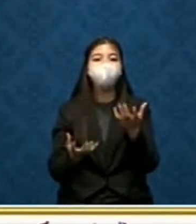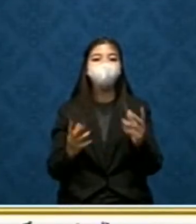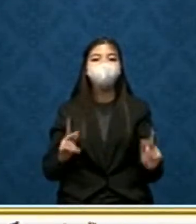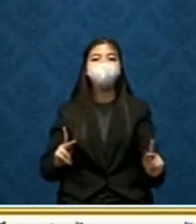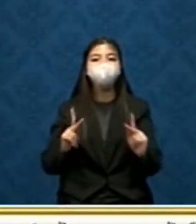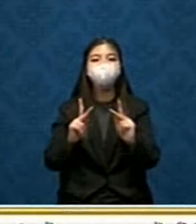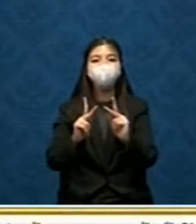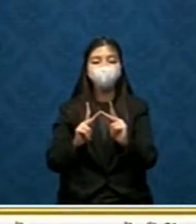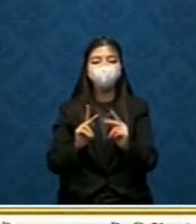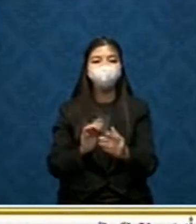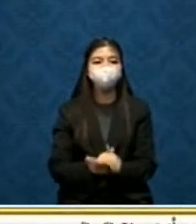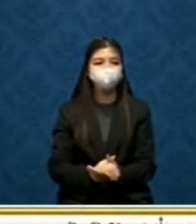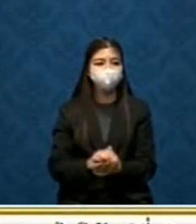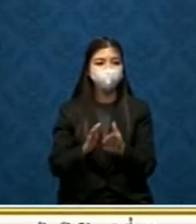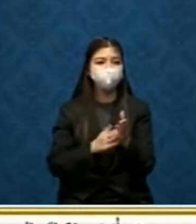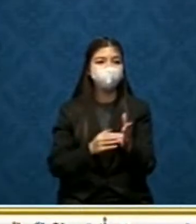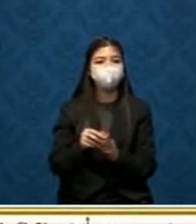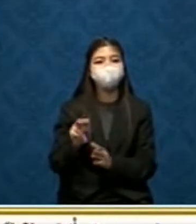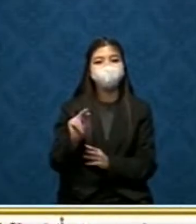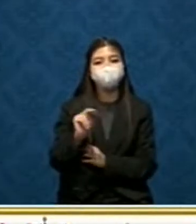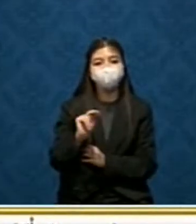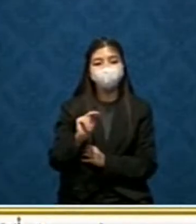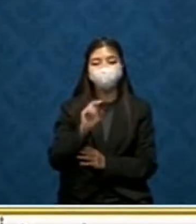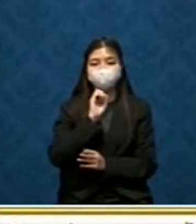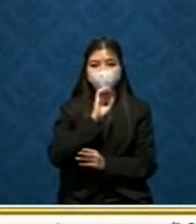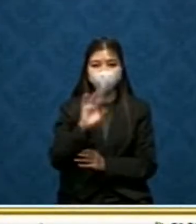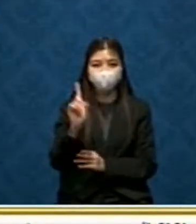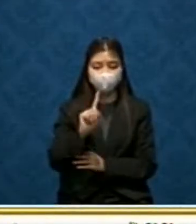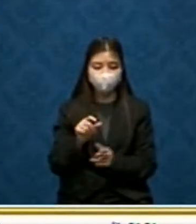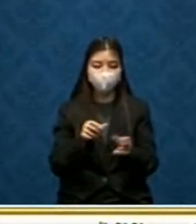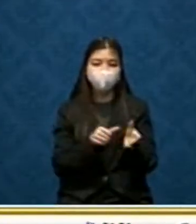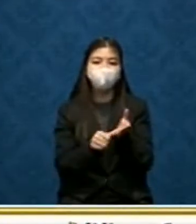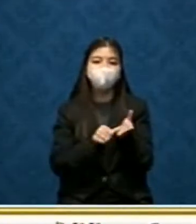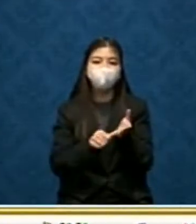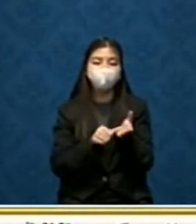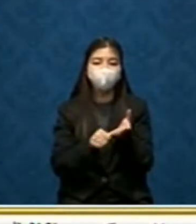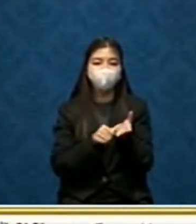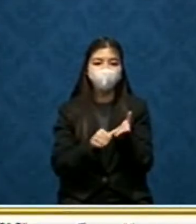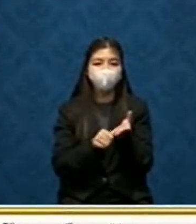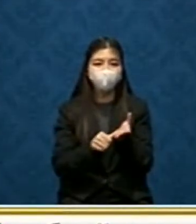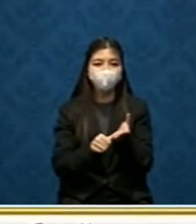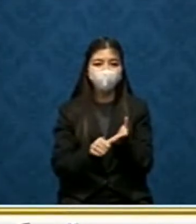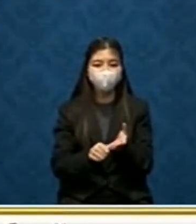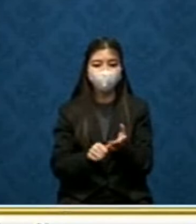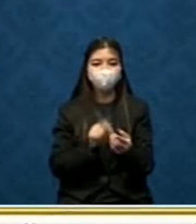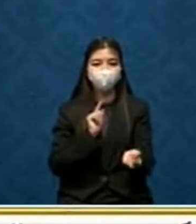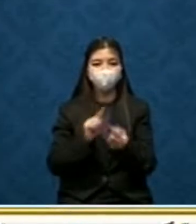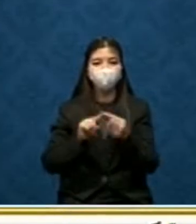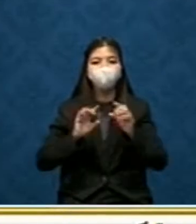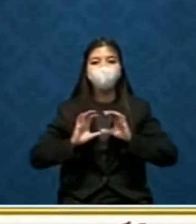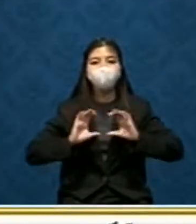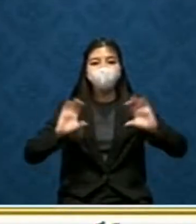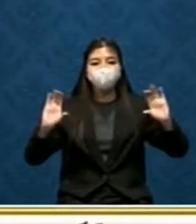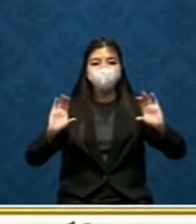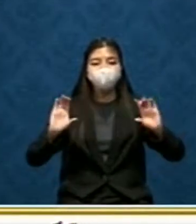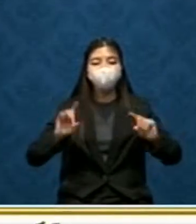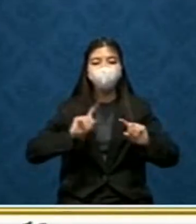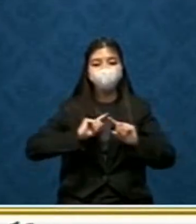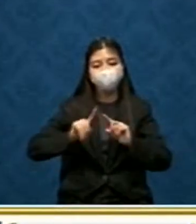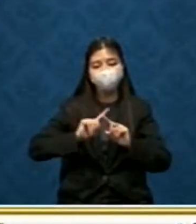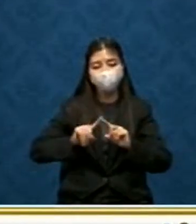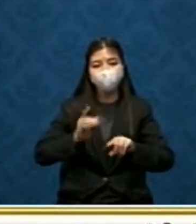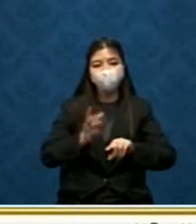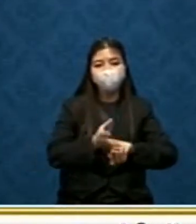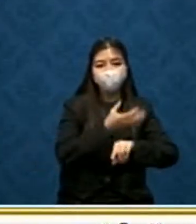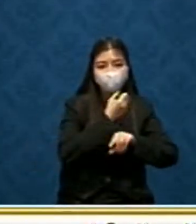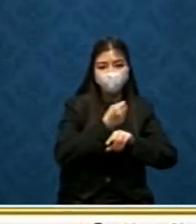นโยบายหักสีน้เงนนาโบายบองบอกว่าแก่ไขประหทุจลิและประผชมิชอบใวราชการทั้งฝ่ายการเมืองและฝายคาการ